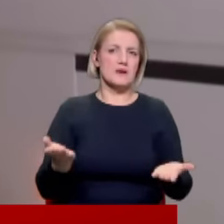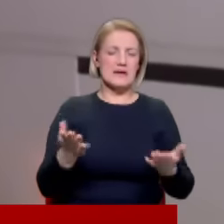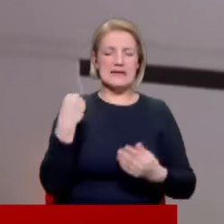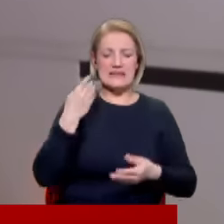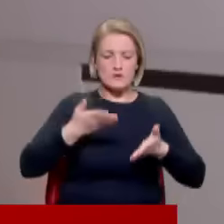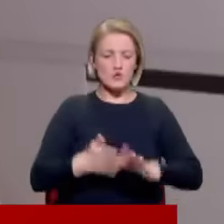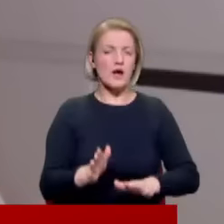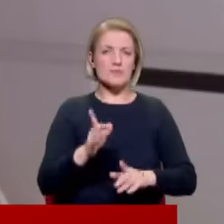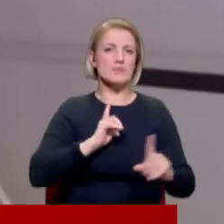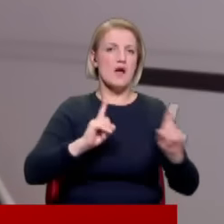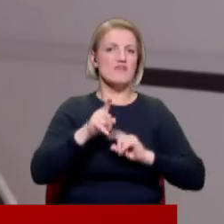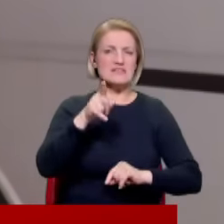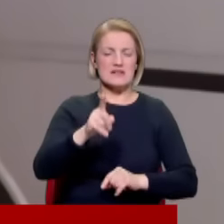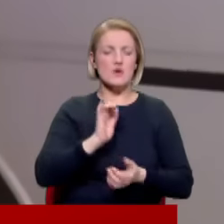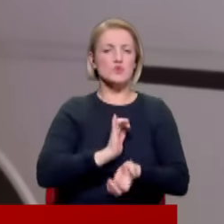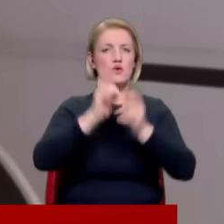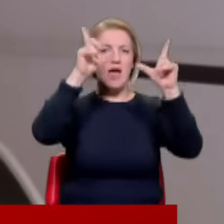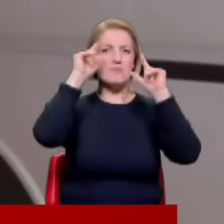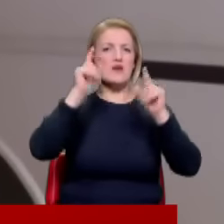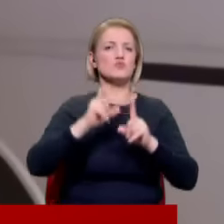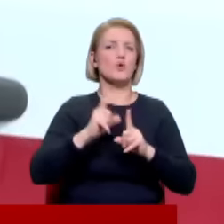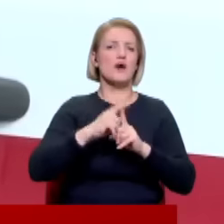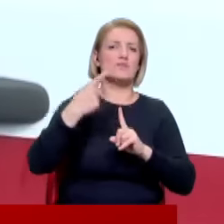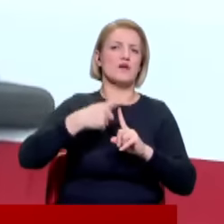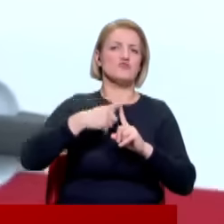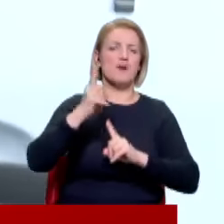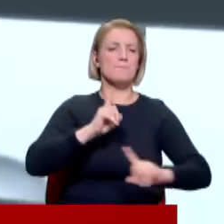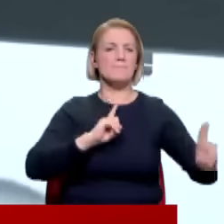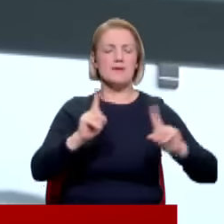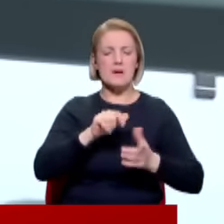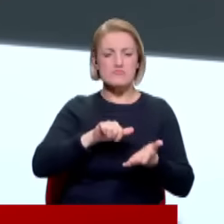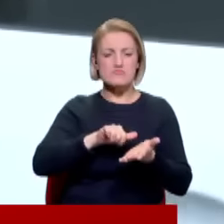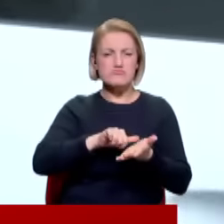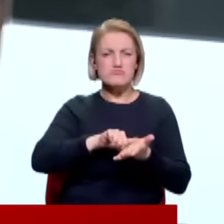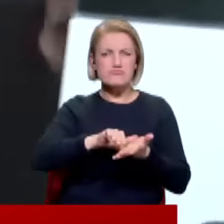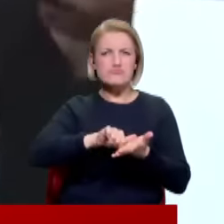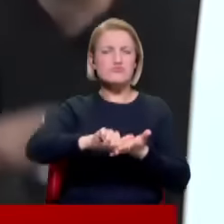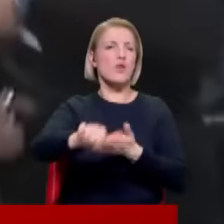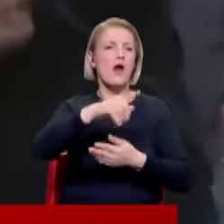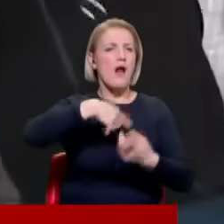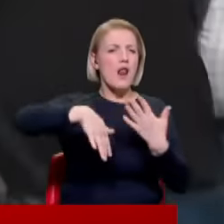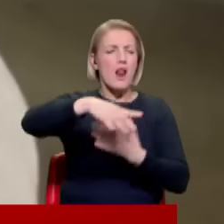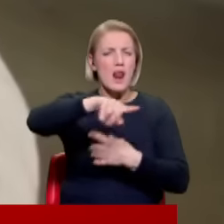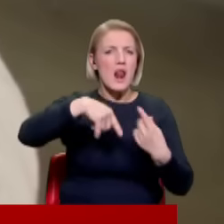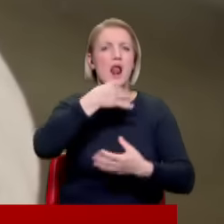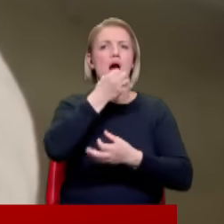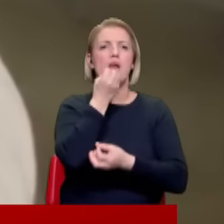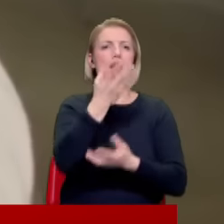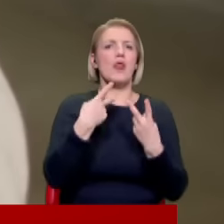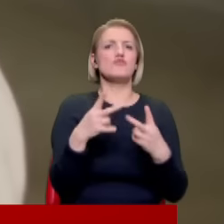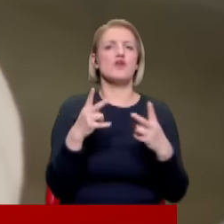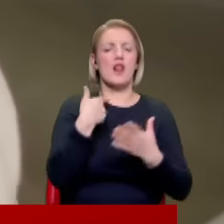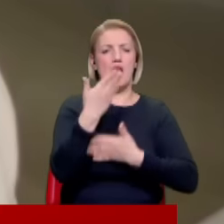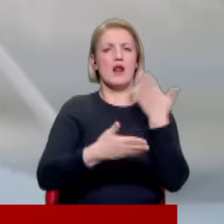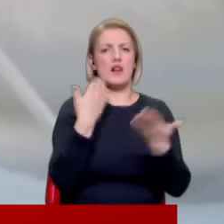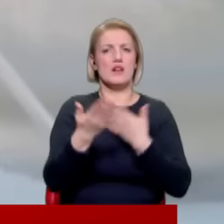Yeni Doğan Çetesi davasında tutuklu hemşirelerden Doğukan Taşçı mahkemede tüm çarkı itiraf etti. Özel hastanelerin yoğun bakımdan